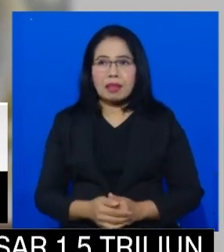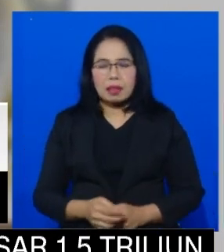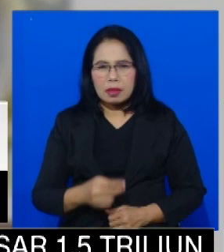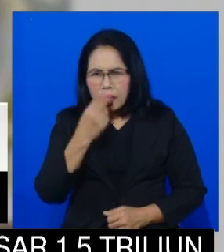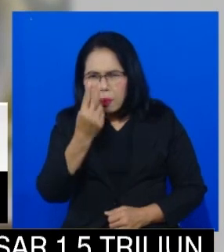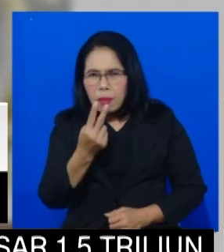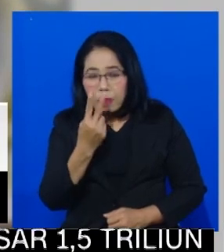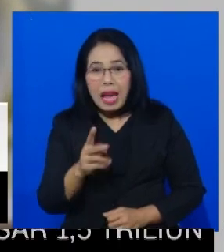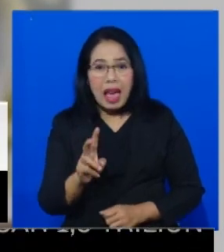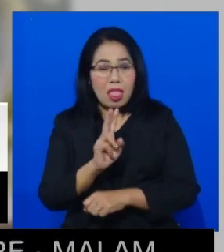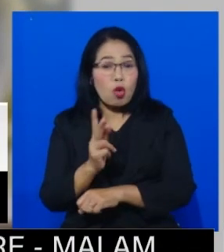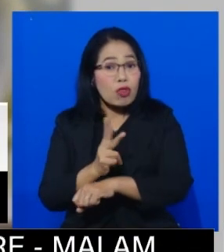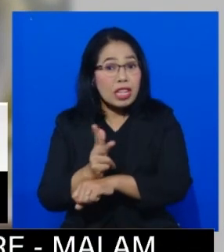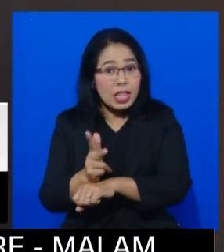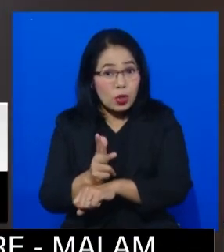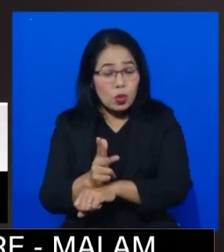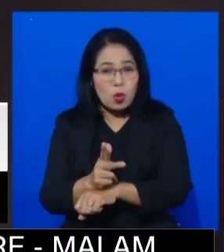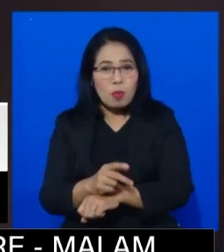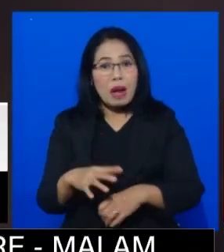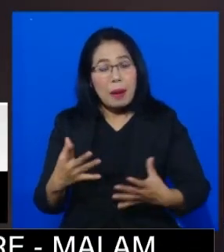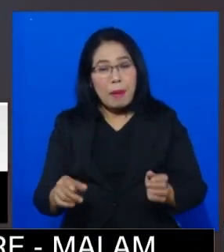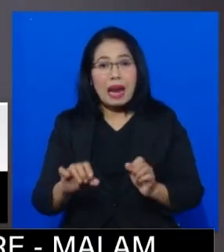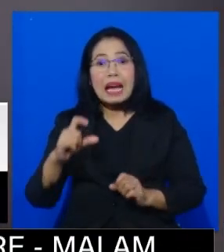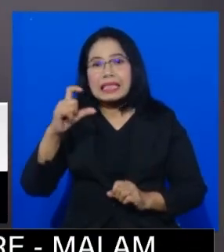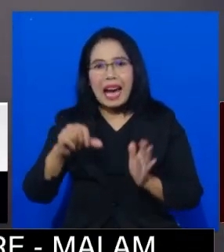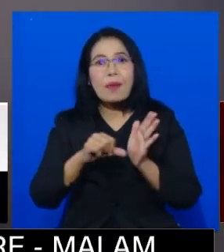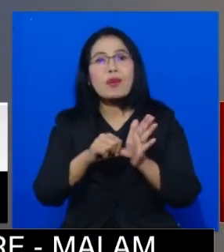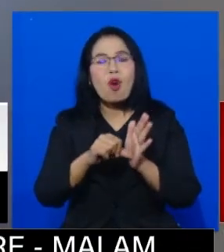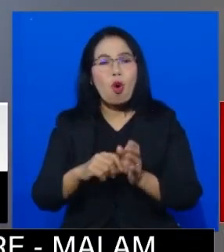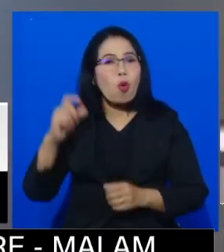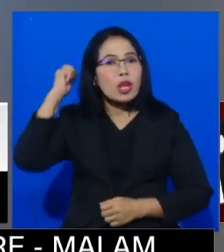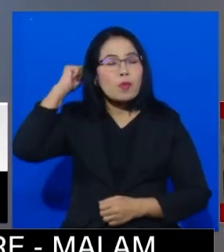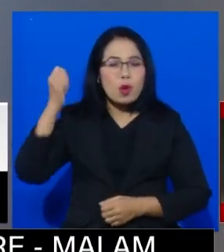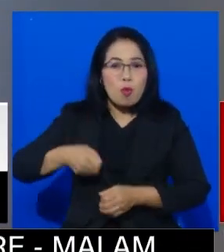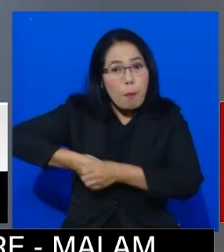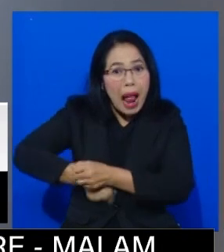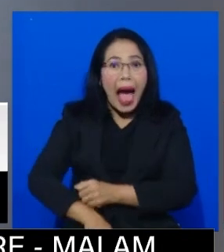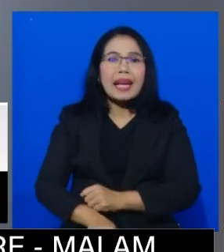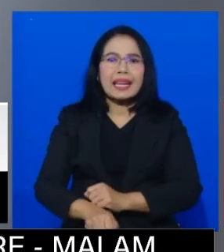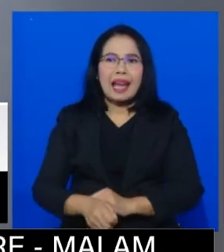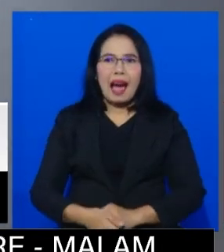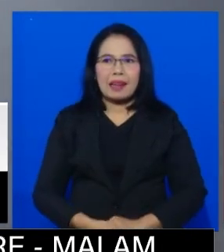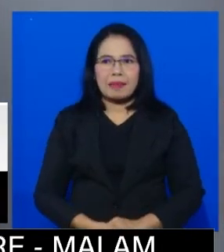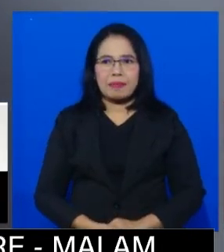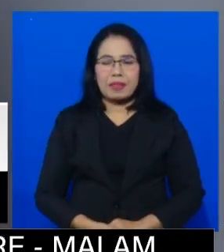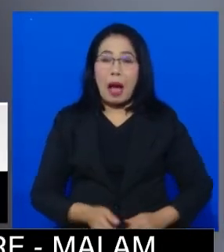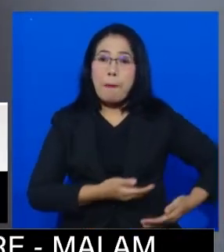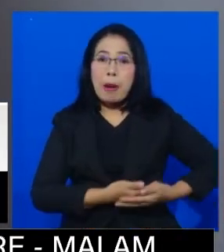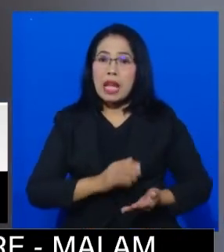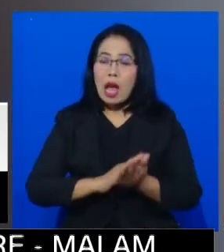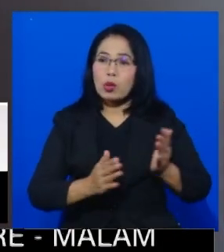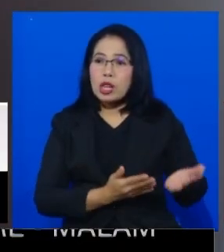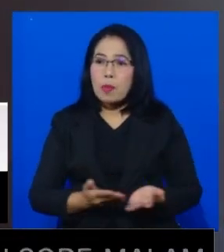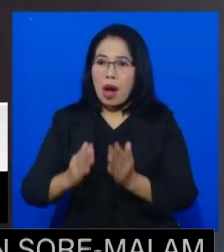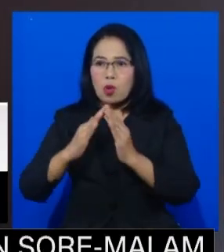beragam video di media sosial. Sesampainya di Bandara Juanda, ibu beserta bayinya pun langsung dibawa ke rumah sakit